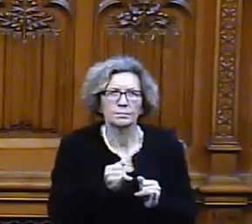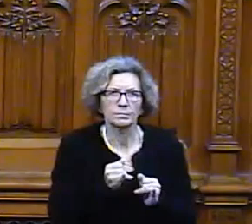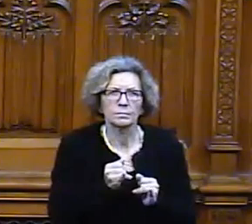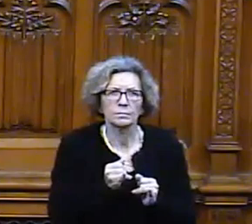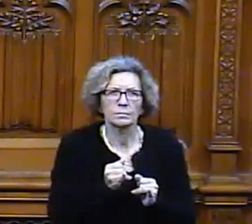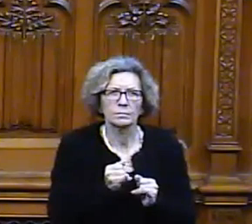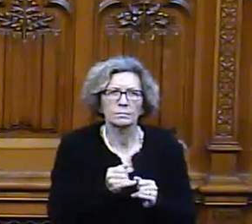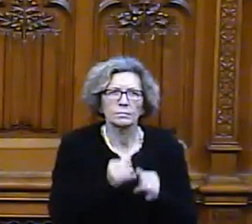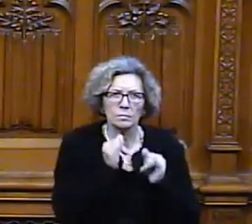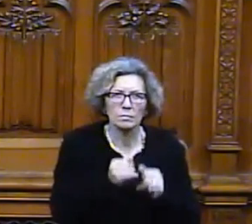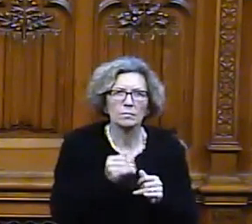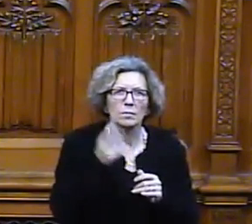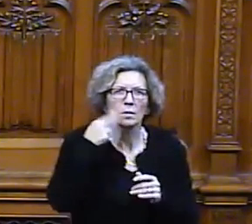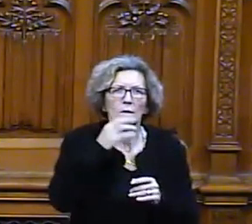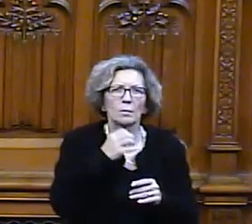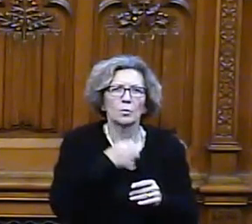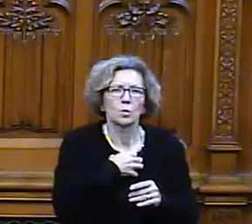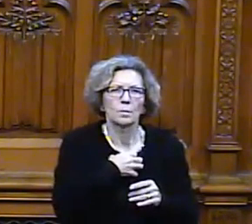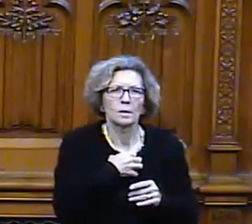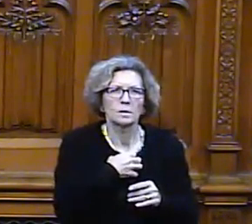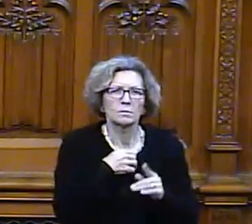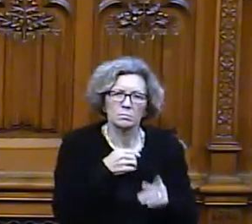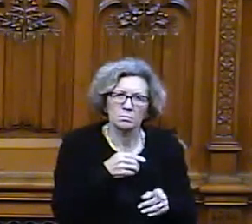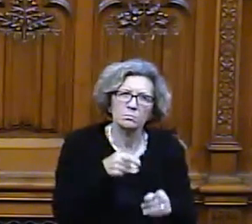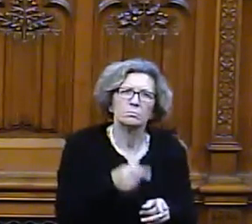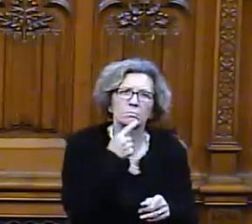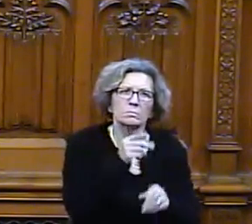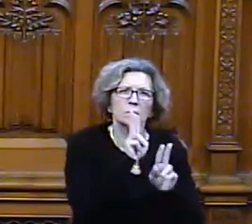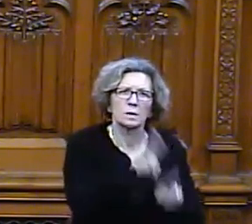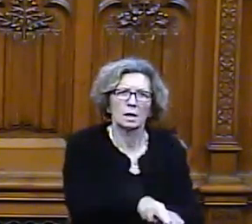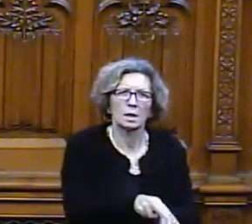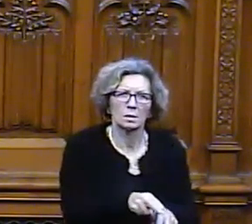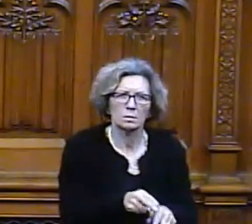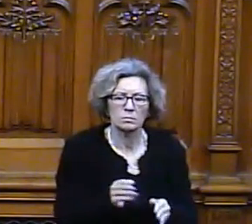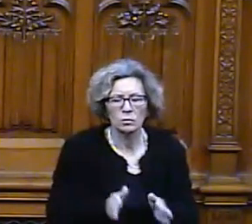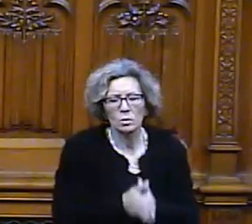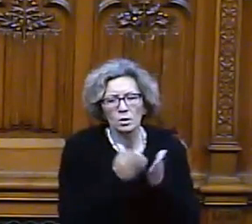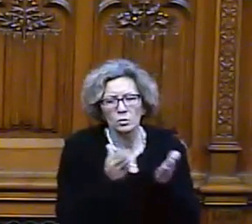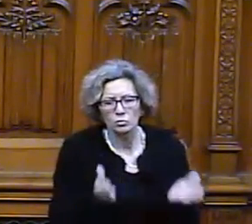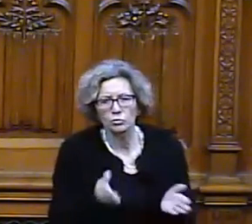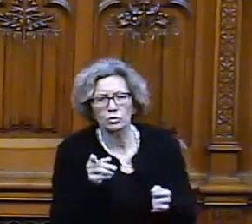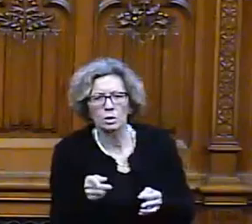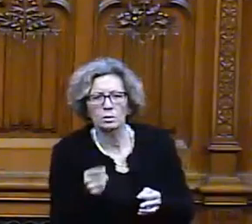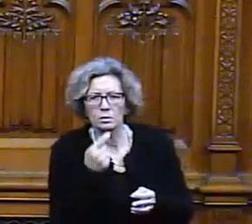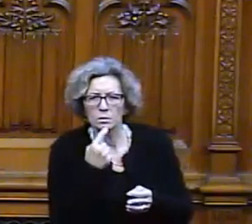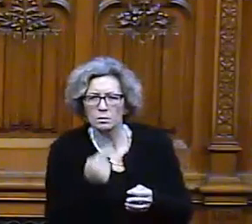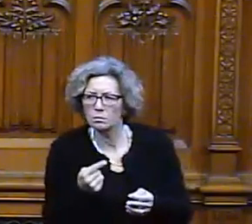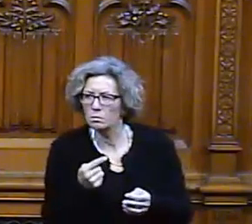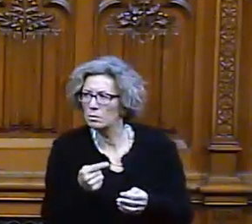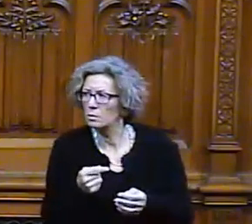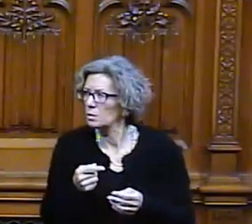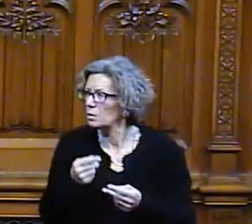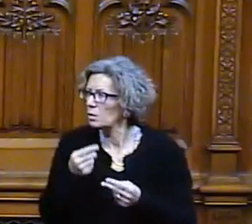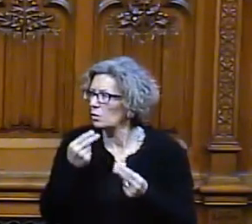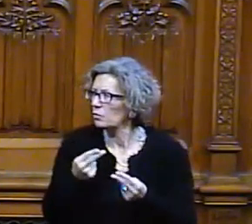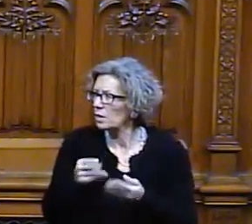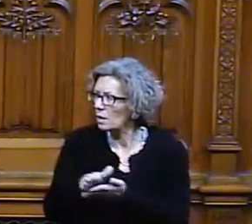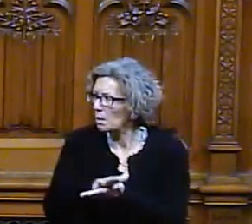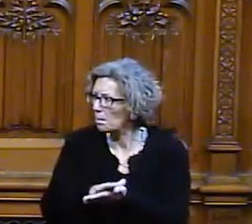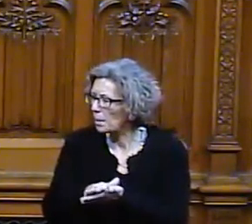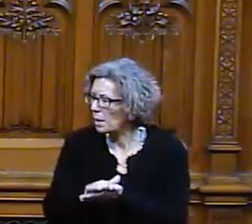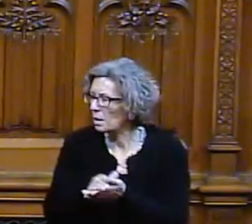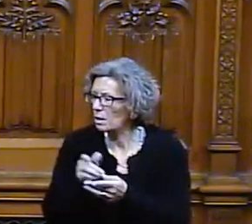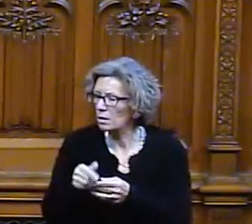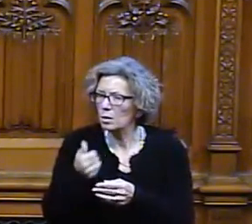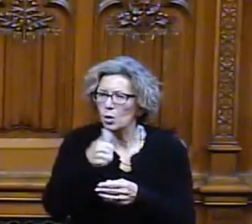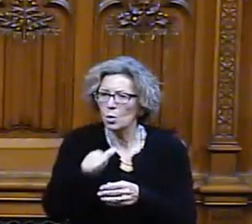Ja, Herr Bürgermeister, da haben Sie absolut recht. Schade nur, dass sich zu dem ganz wesentlichen Bereich auf